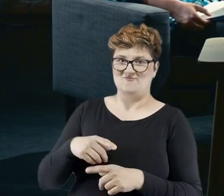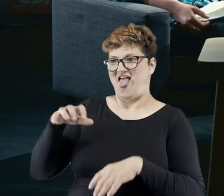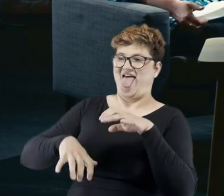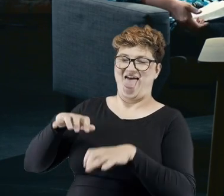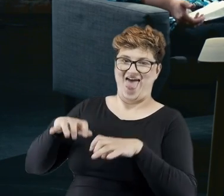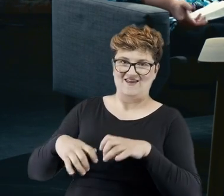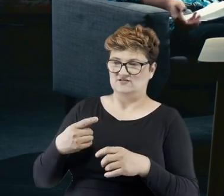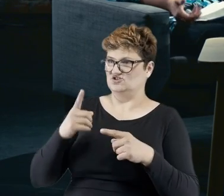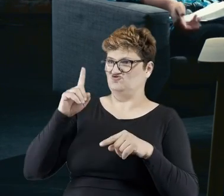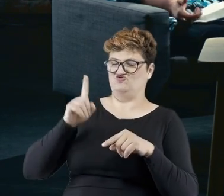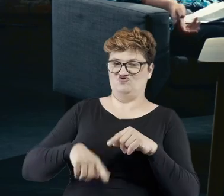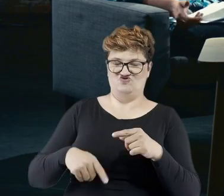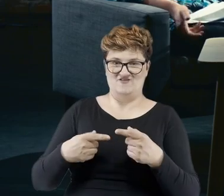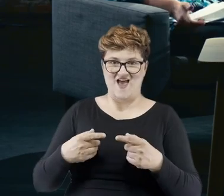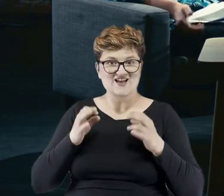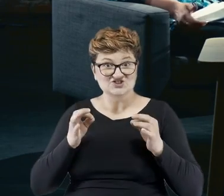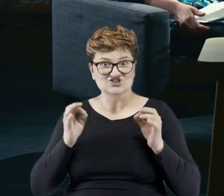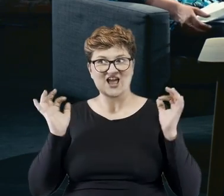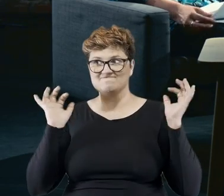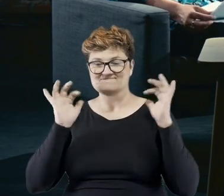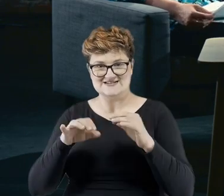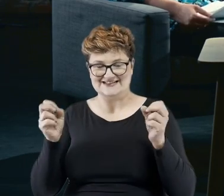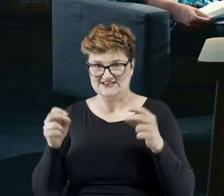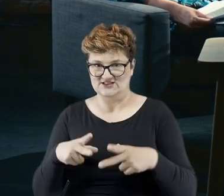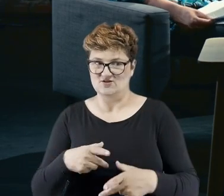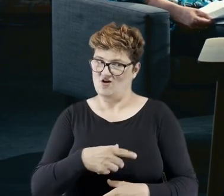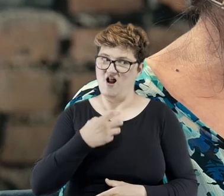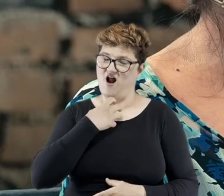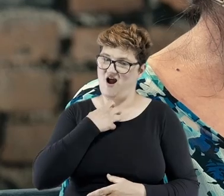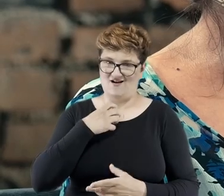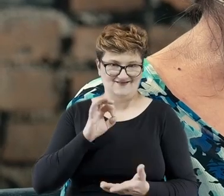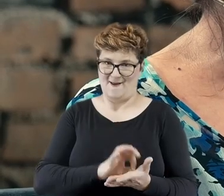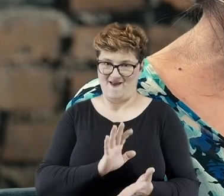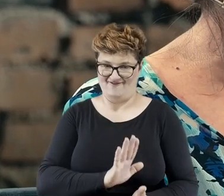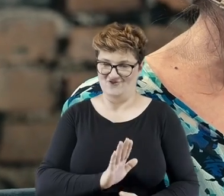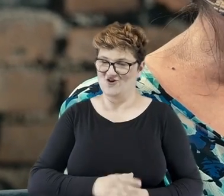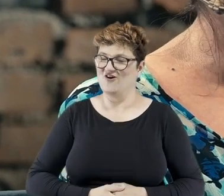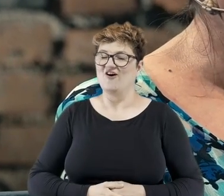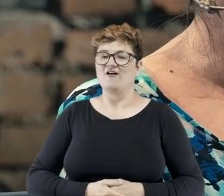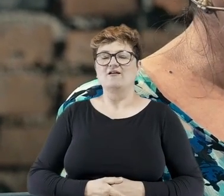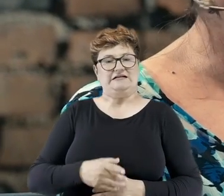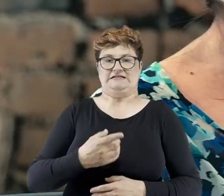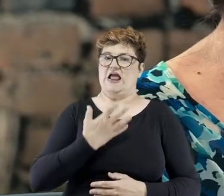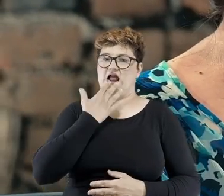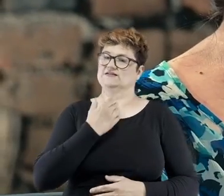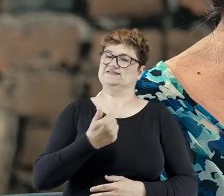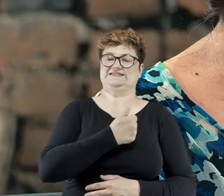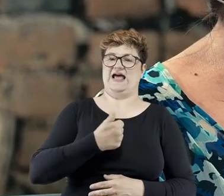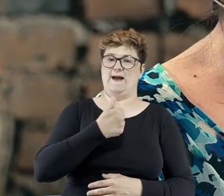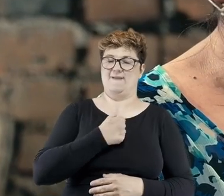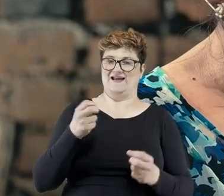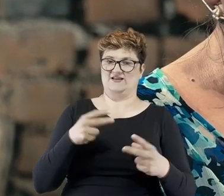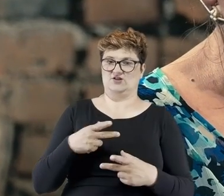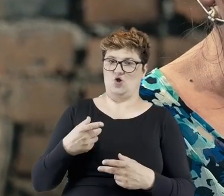I tak. to, że dzisiaj te tak. multipleksy by Stanisławę Przybyszewską szalenie denerwowały. Ona chętnie by chciała być w kinie sama.